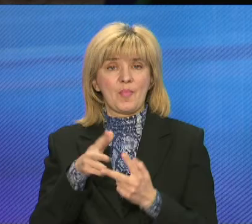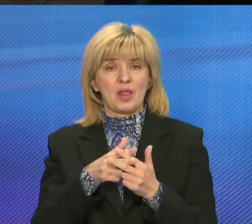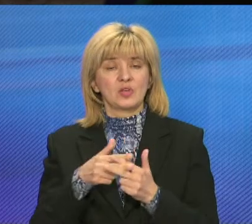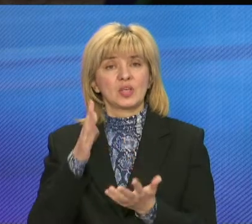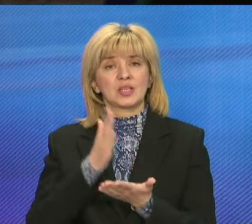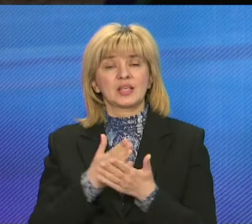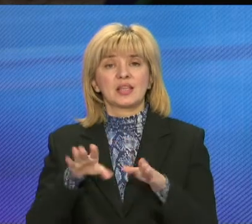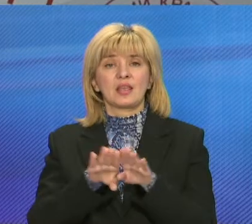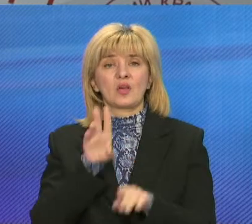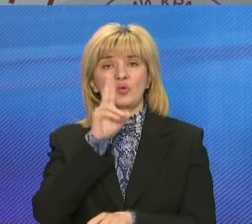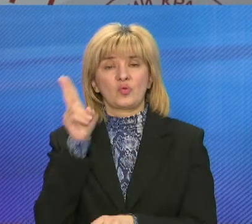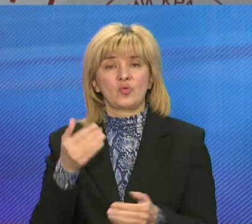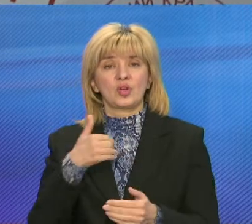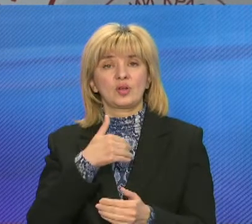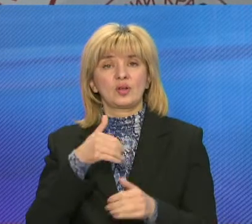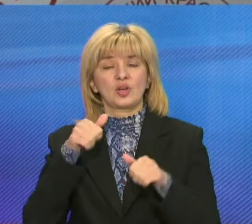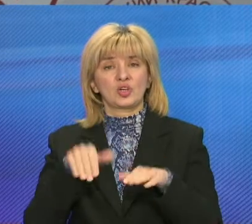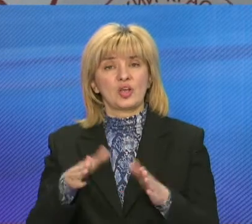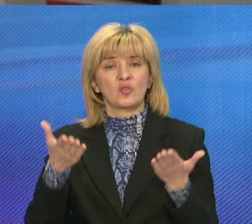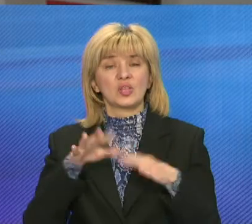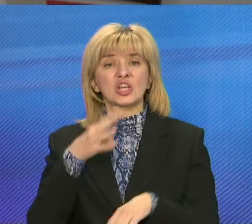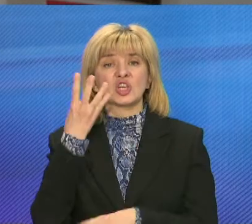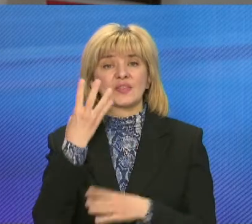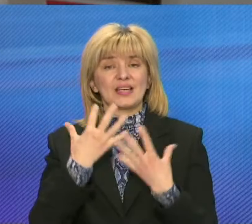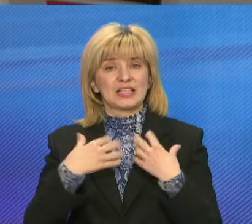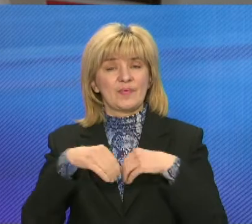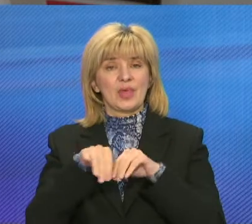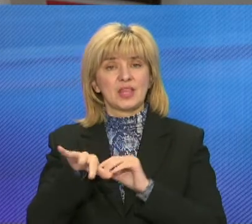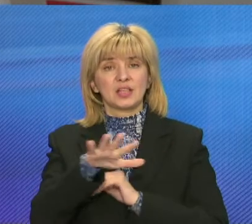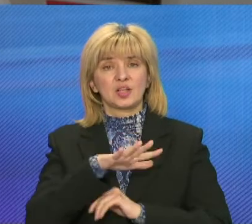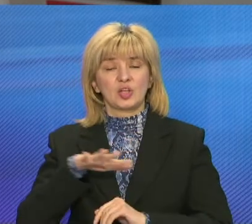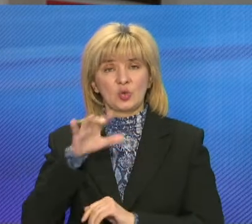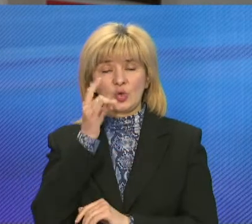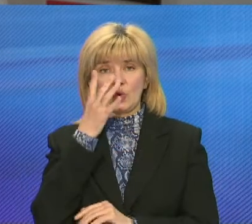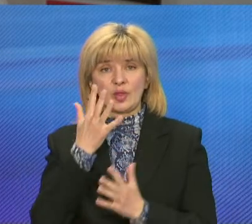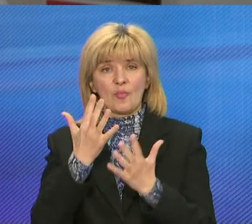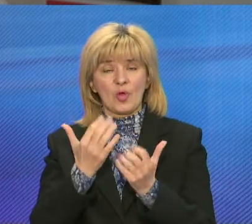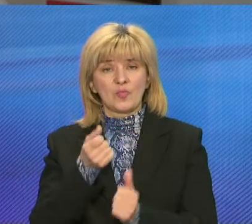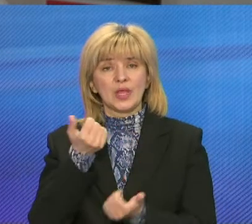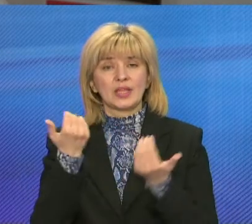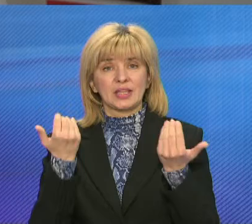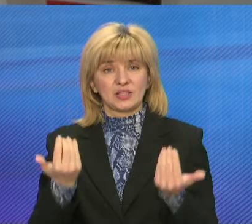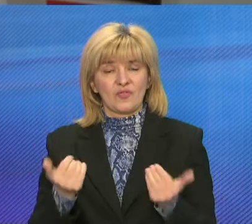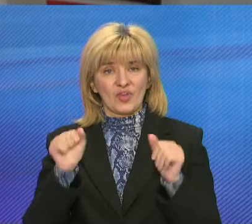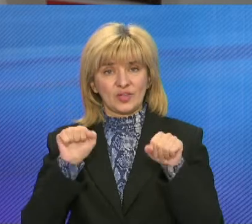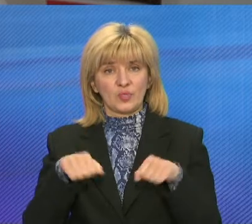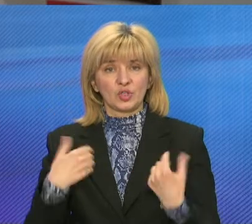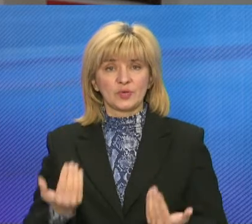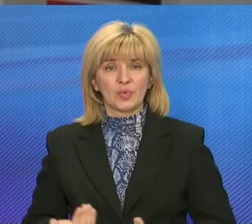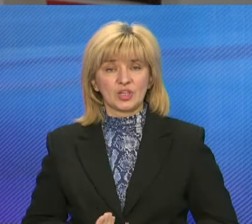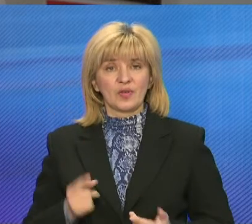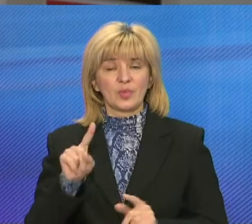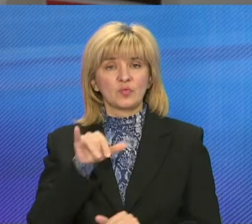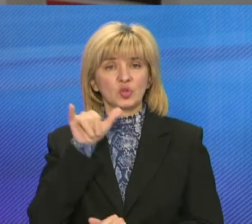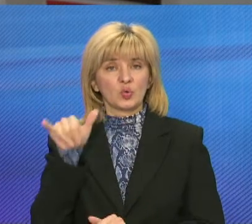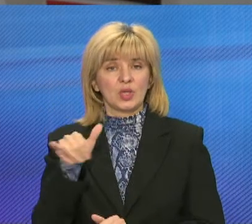застацца. Четверо семей на территории города Гродно получили на настоящий момент возможность проживания, потому что у